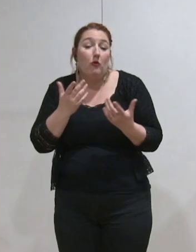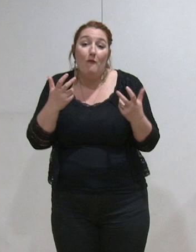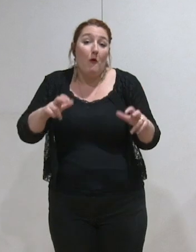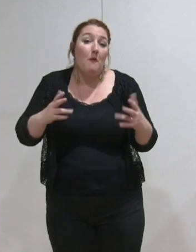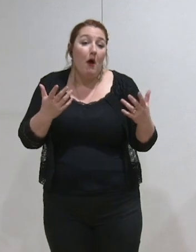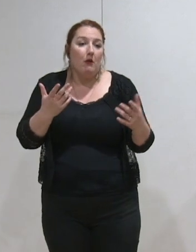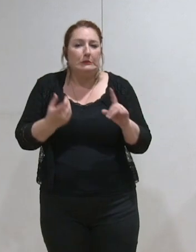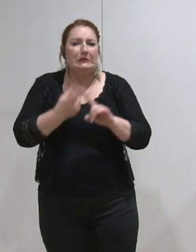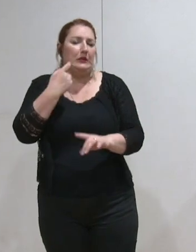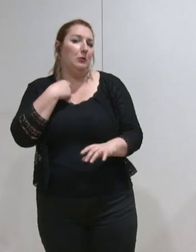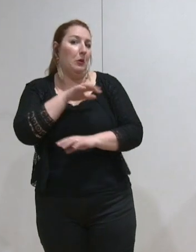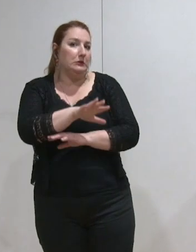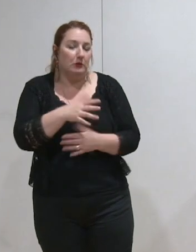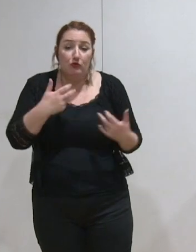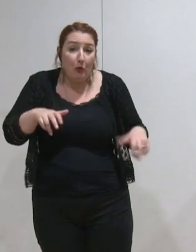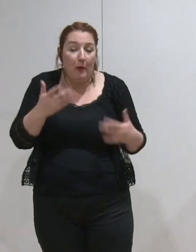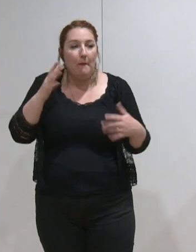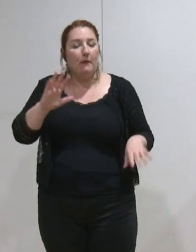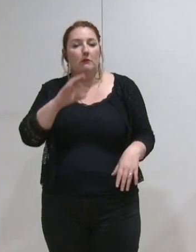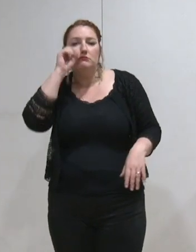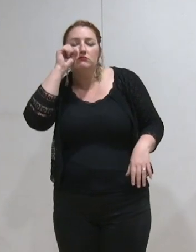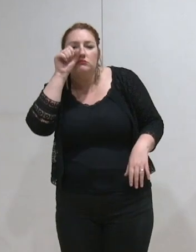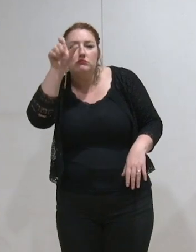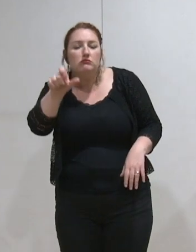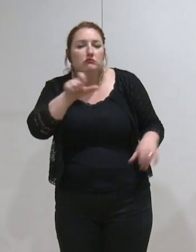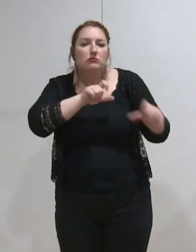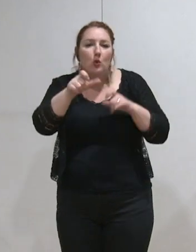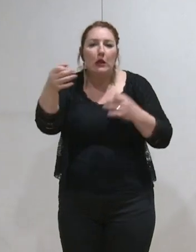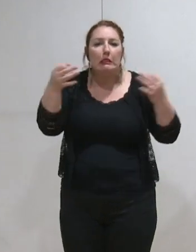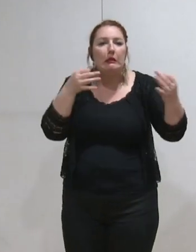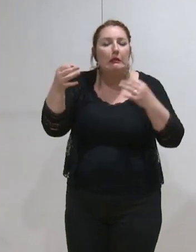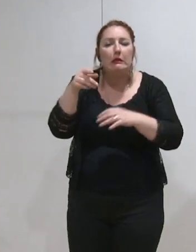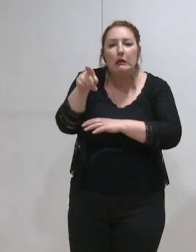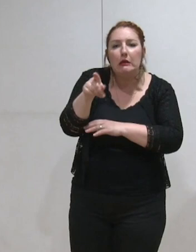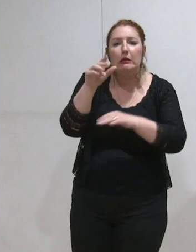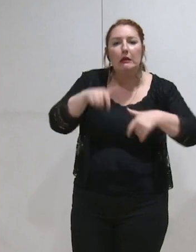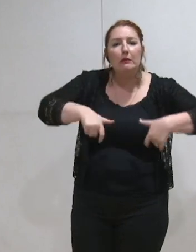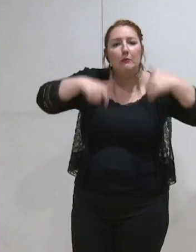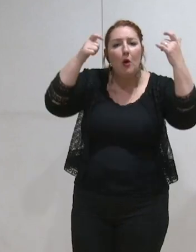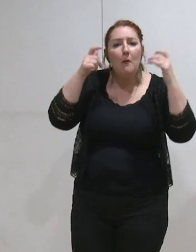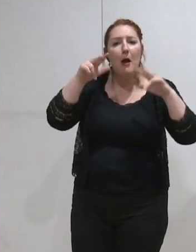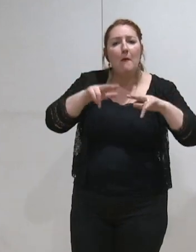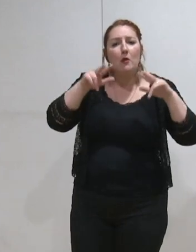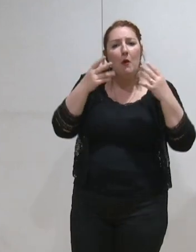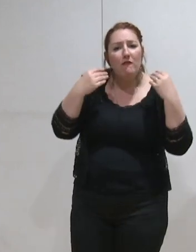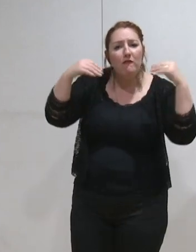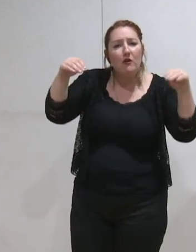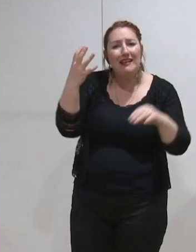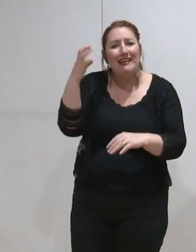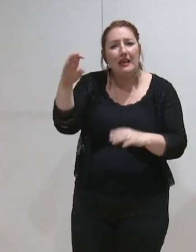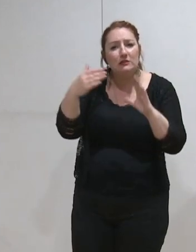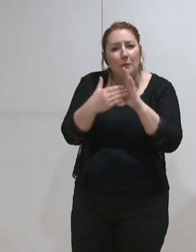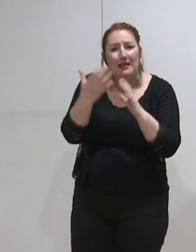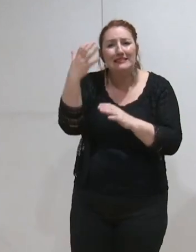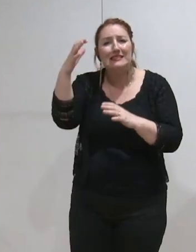vrai que lorsque j'entends une de nos collègues dire qu'il y a a des immeubles dans lesquels on trouve des appartements à vendre à 400000 500000